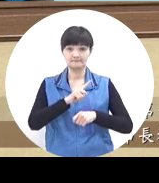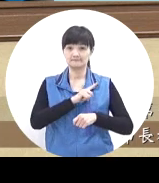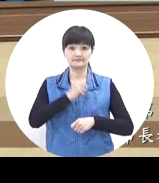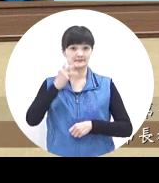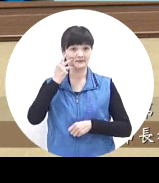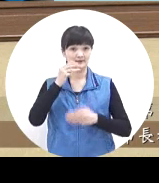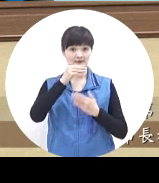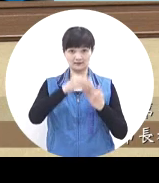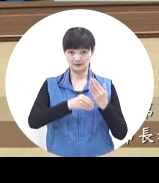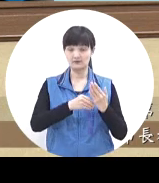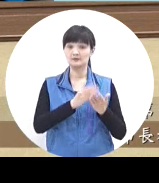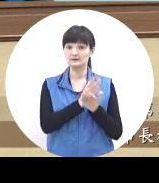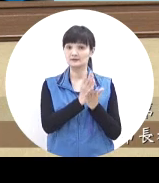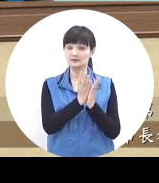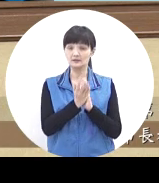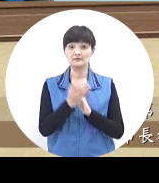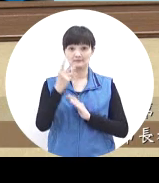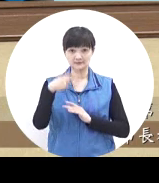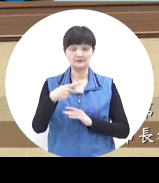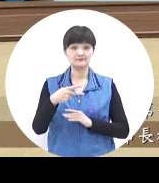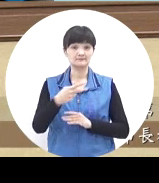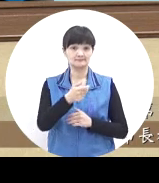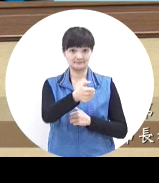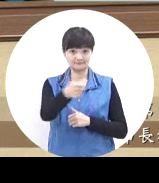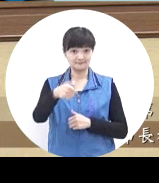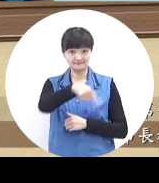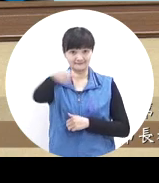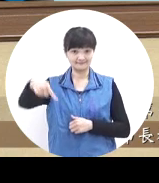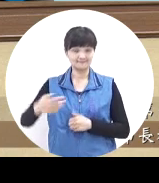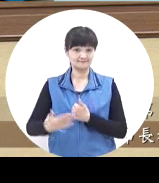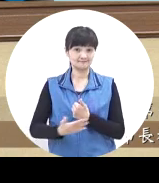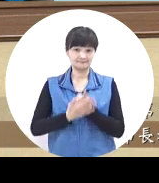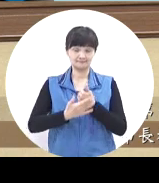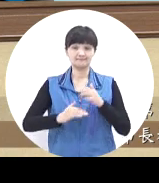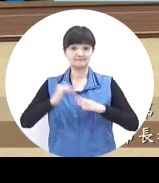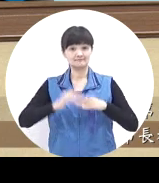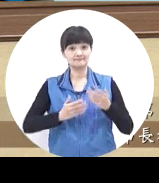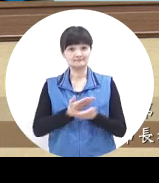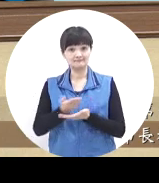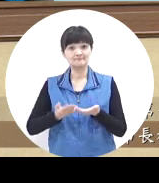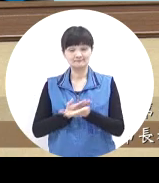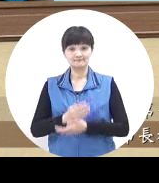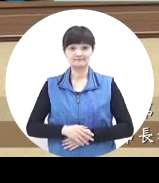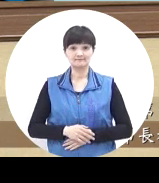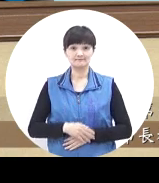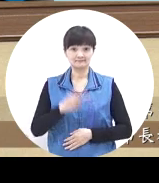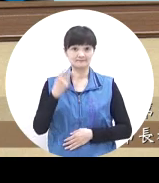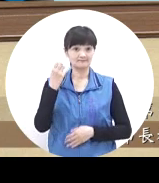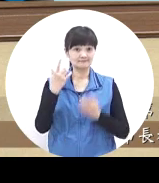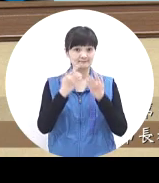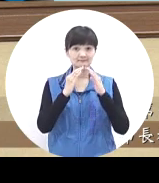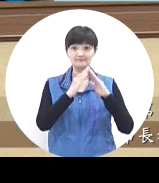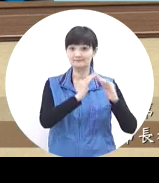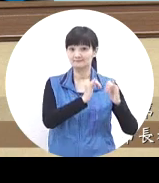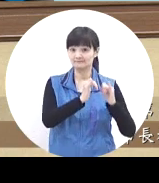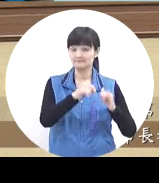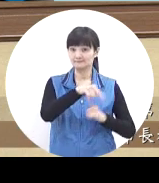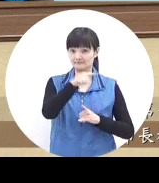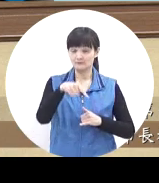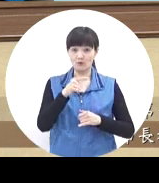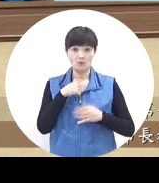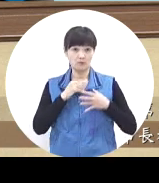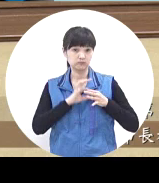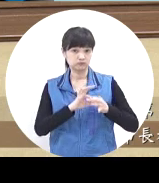大家的支持，才能够在新北境内营运。那新北市民最关心的公共自行